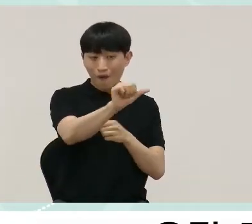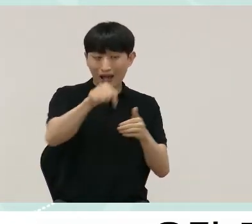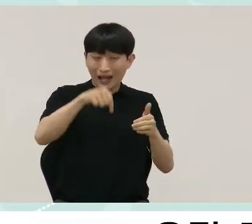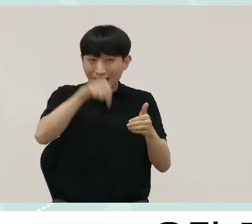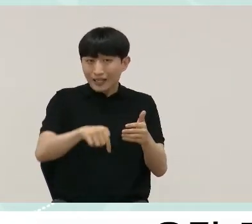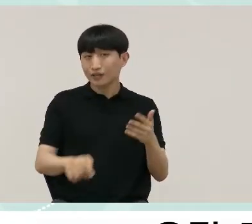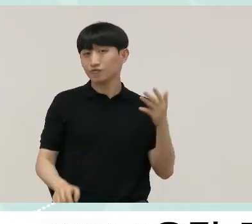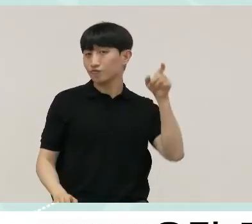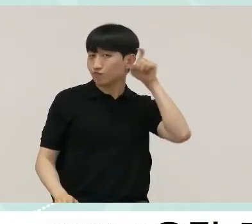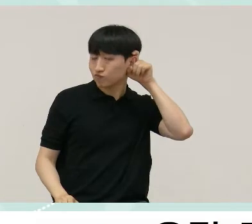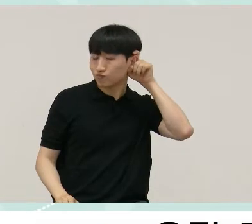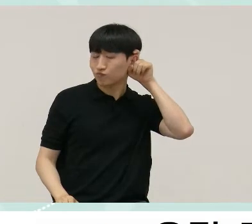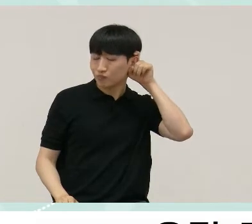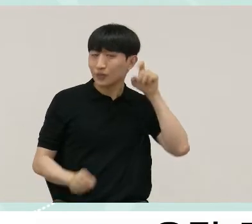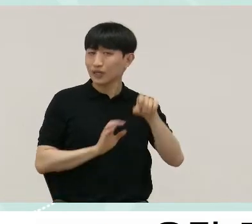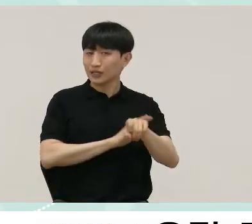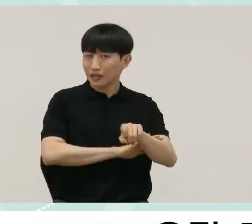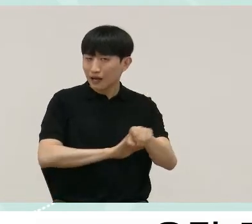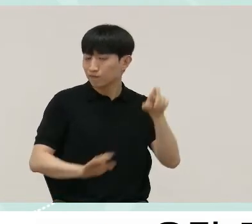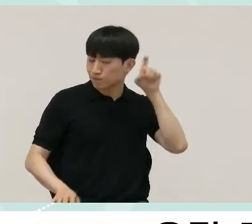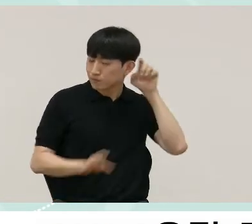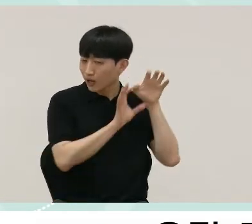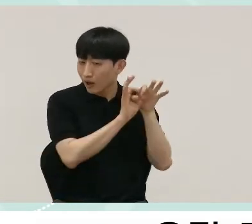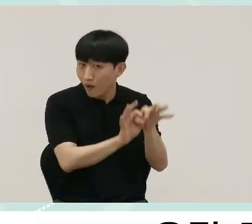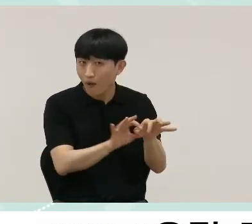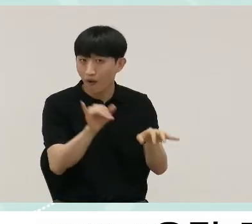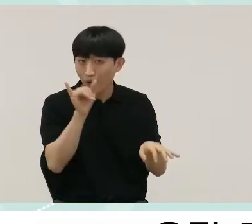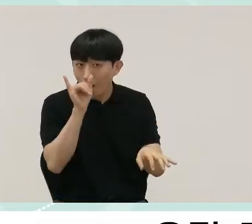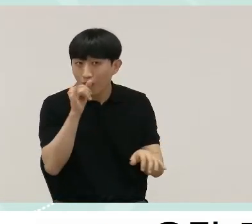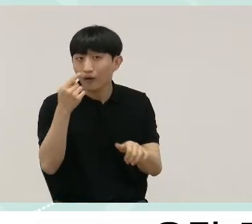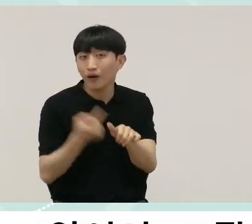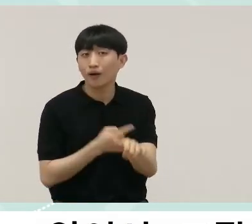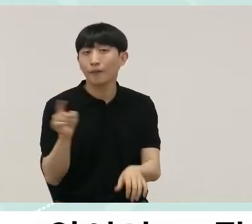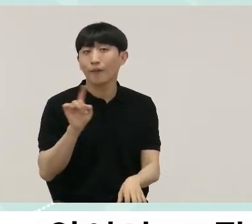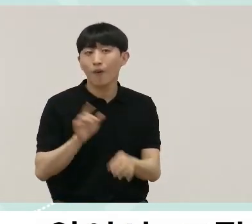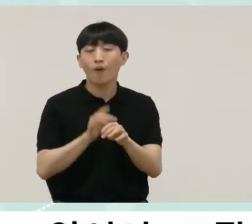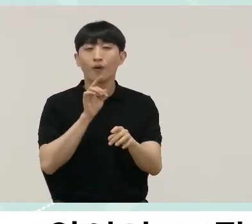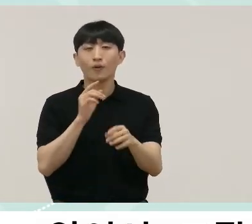그룹에서 훨씬 더 말 인지력이 좋다라는 것을 보여주고 있습니다.